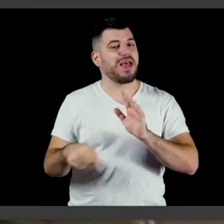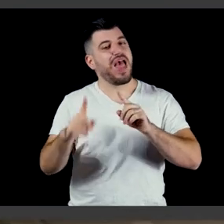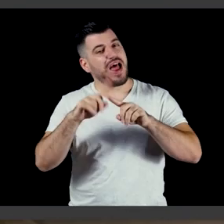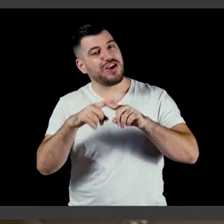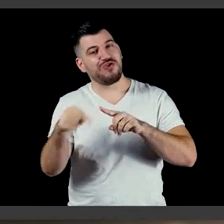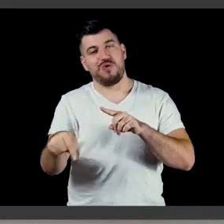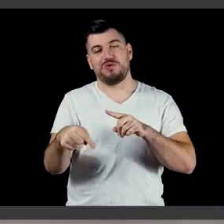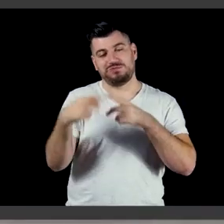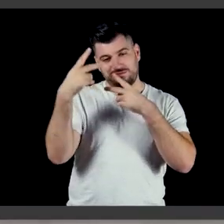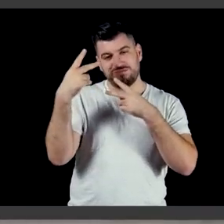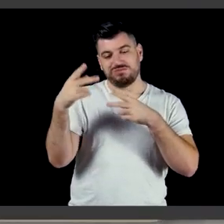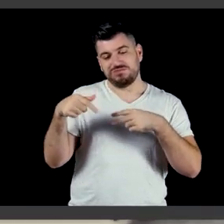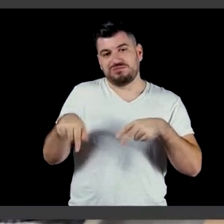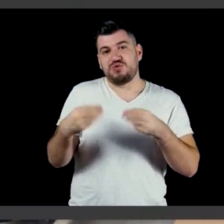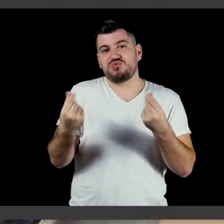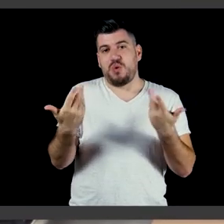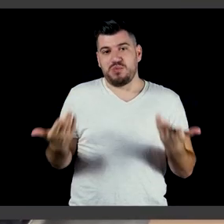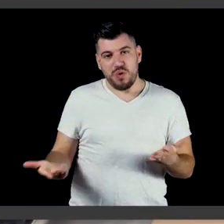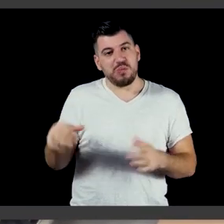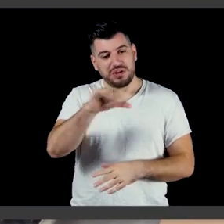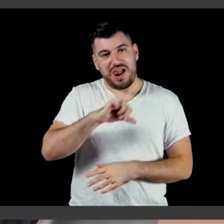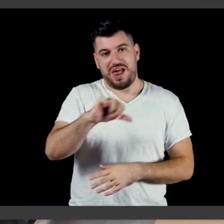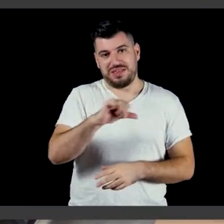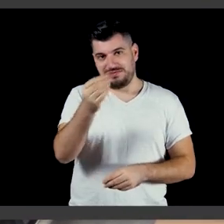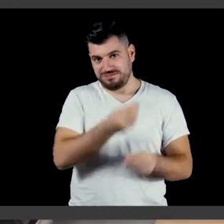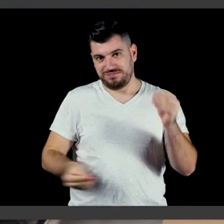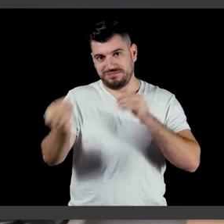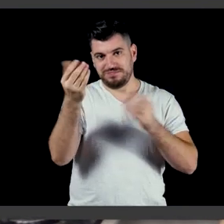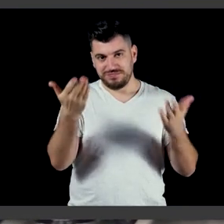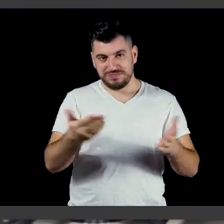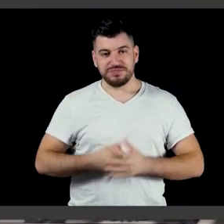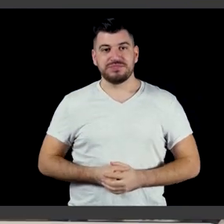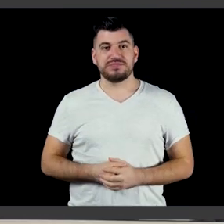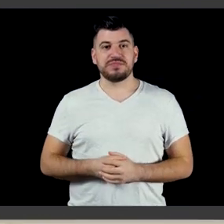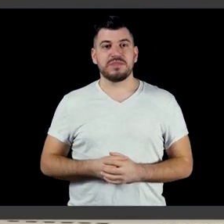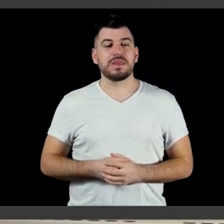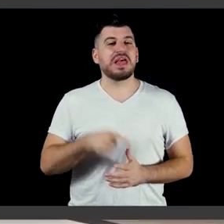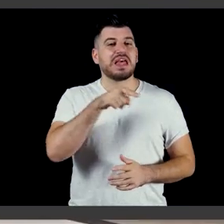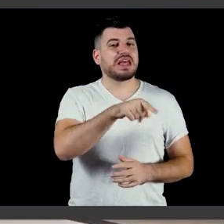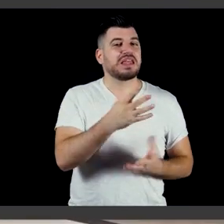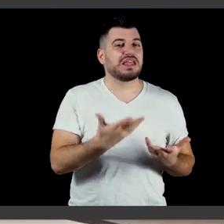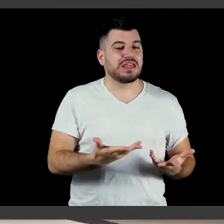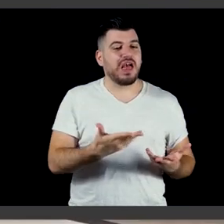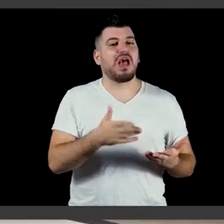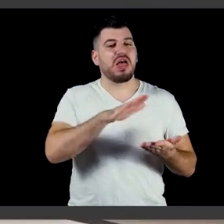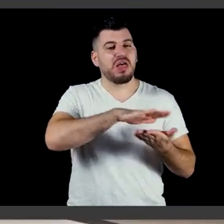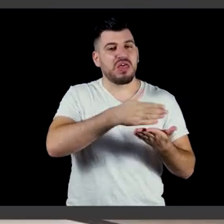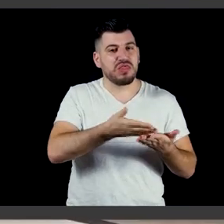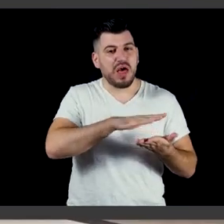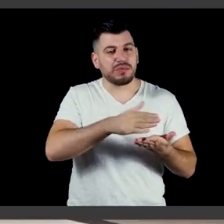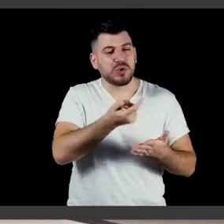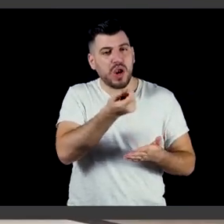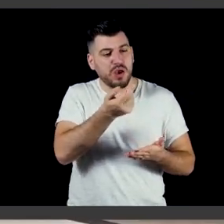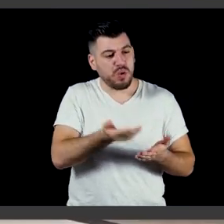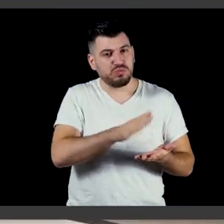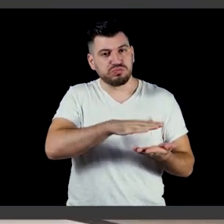ένα ελληνικό χαρακτήρα τελικά στα μπέργκερ. Και θα το κάνω. Και θα τα ψήσω ίσα ίσα, να